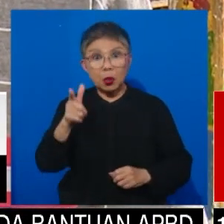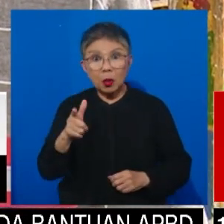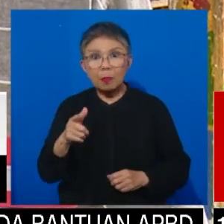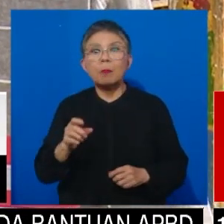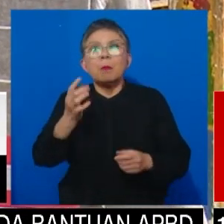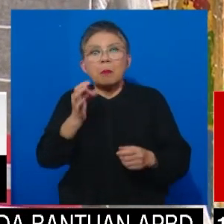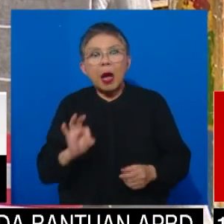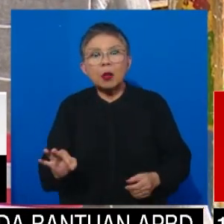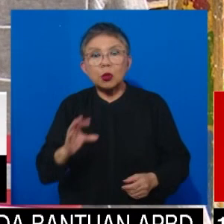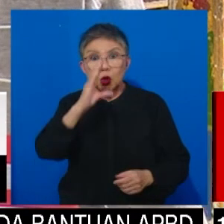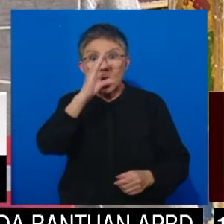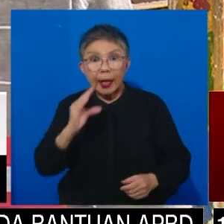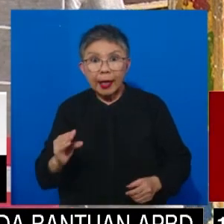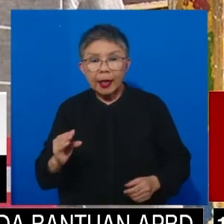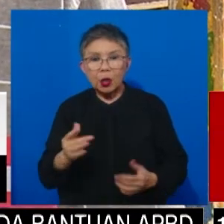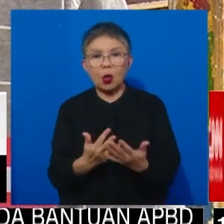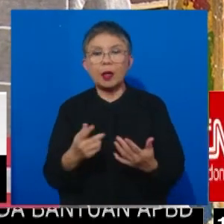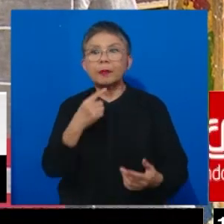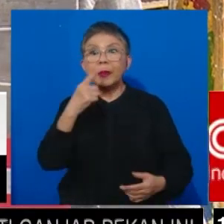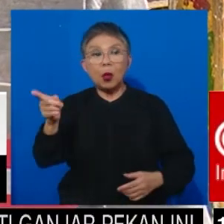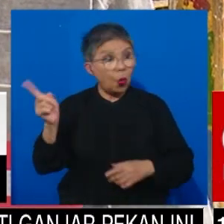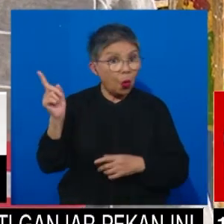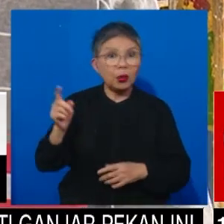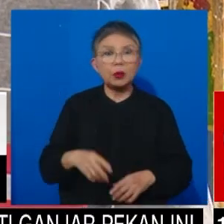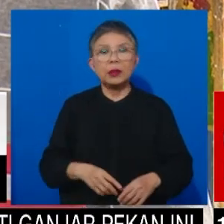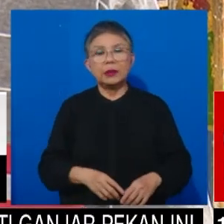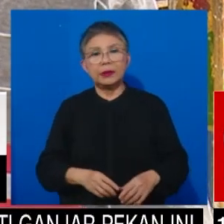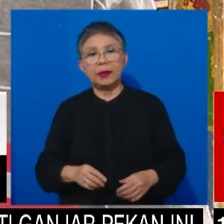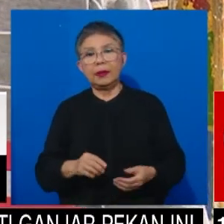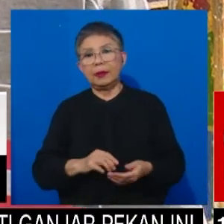tahu, sorenya saya dikasih tahu warga ada penangkapan.